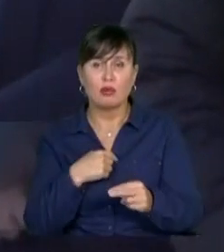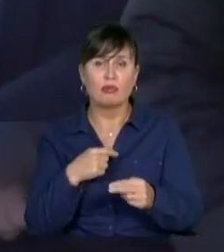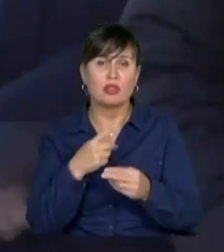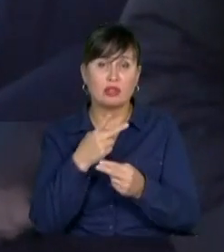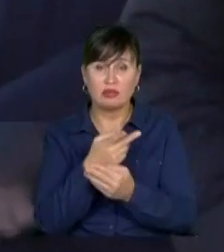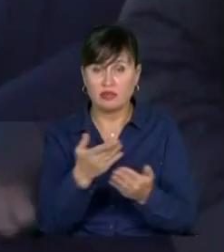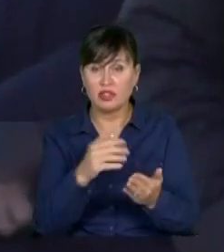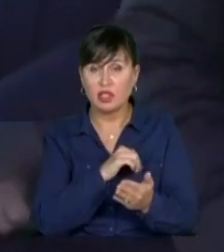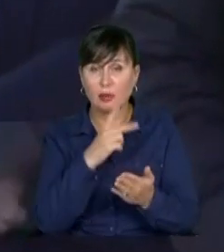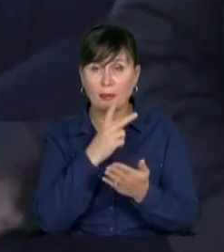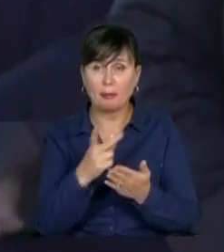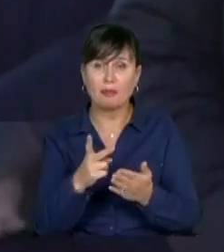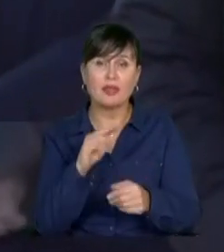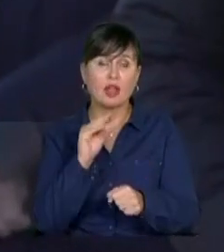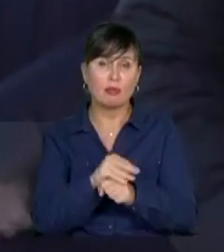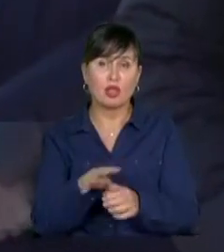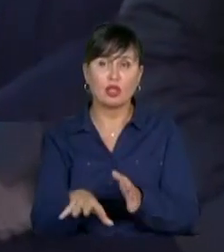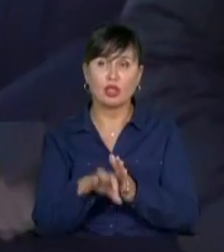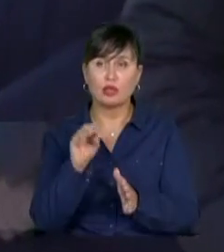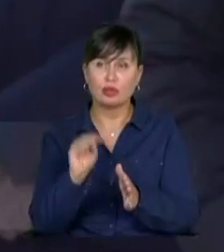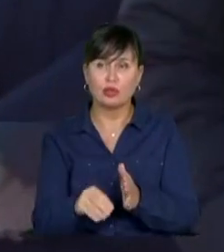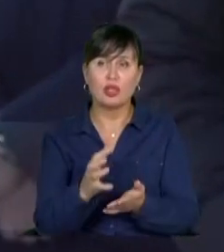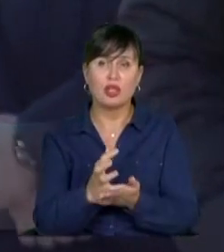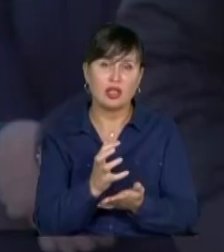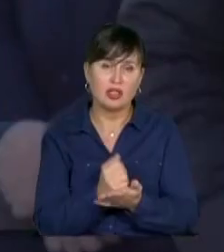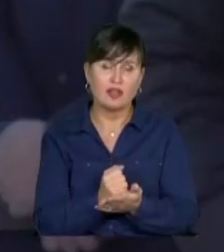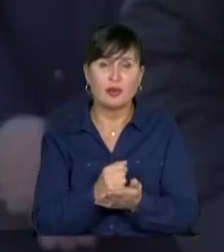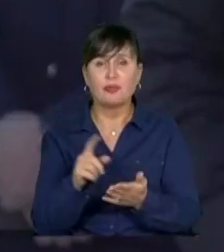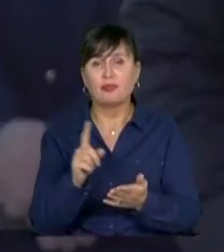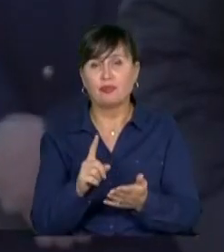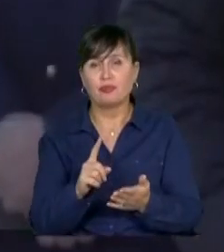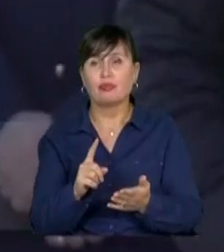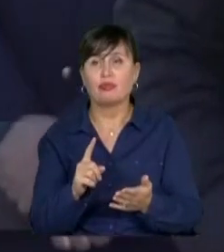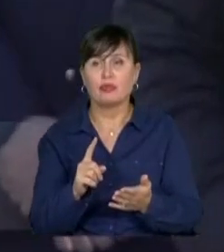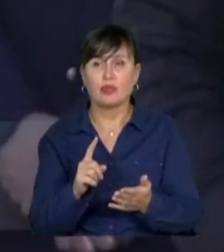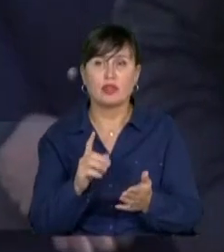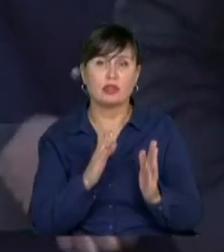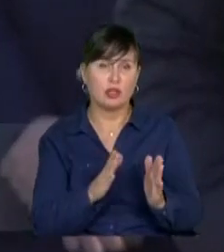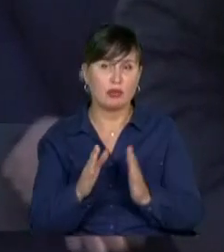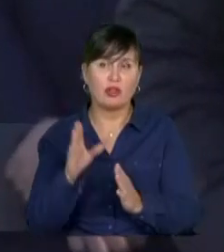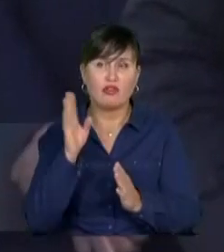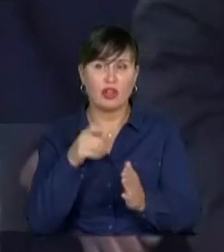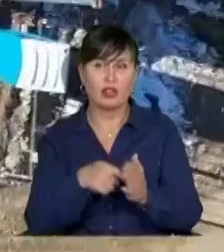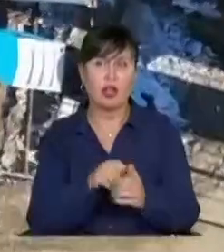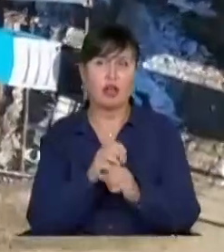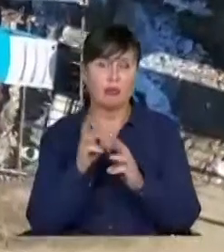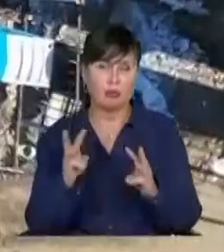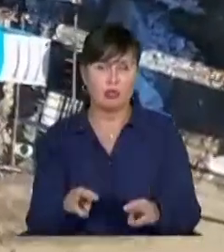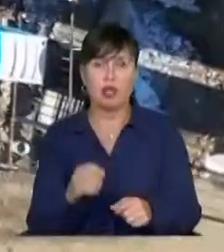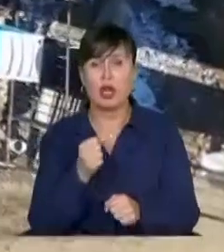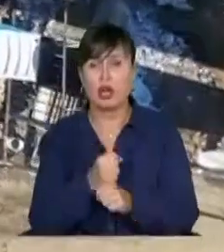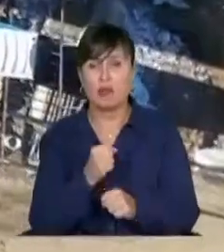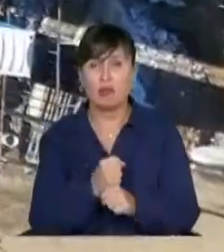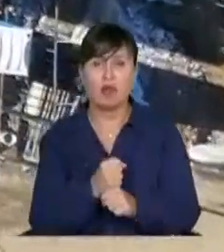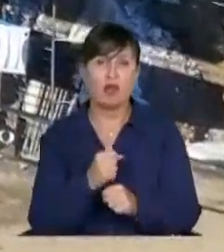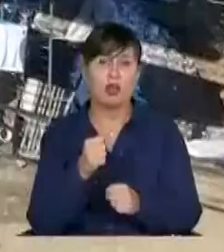вы заметите сме дополнительные насосные станции резервуары для того чтобы надёжно и стабильным водоснабжением обеспечить работы по